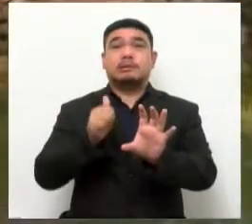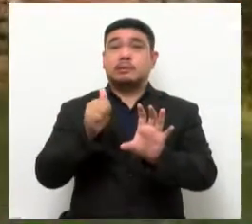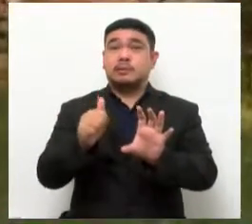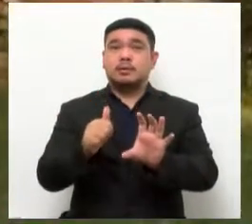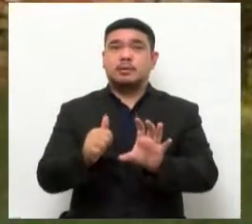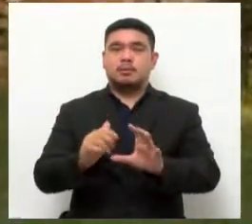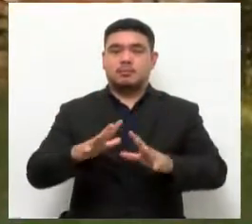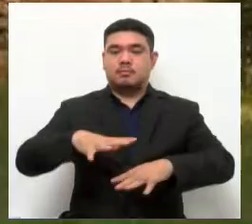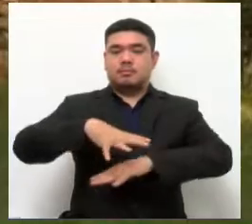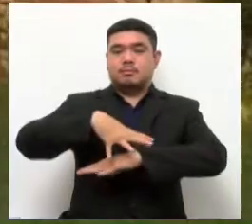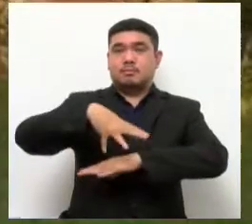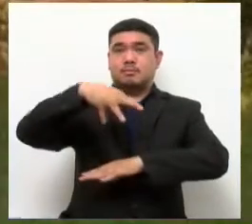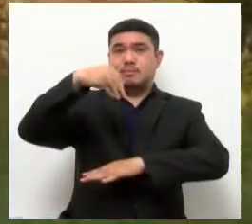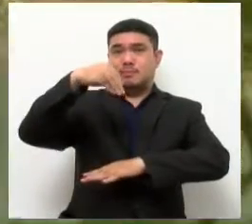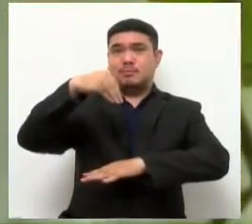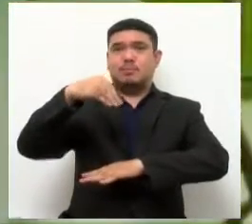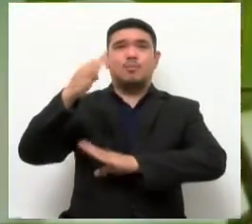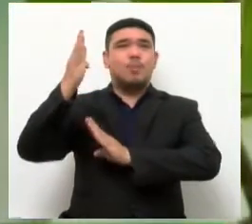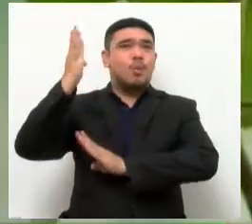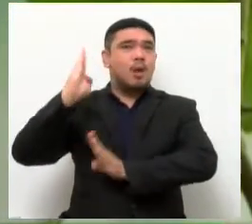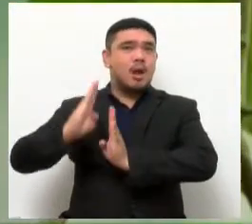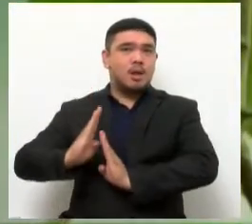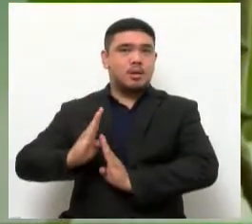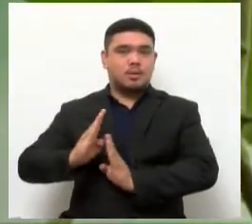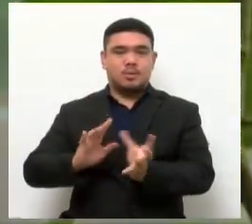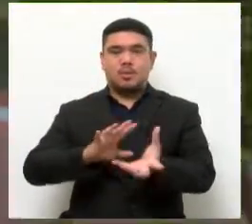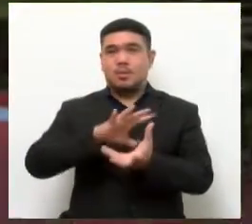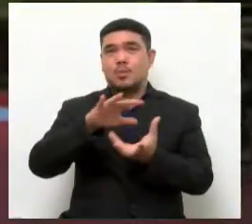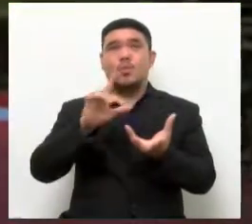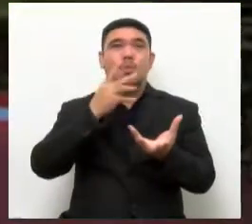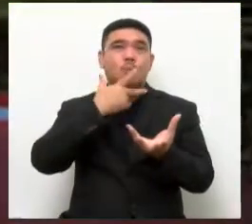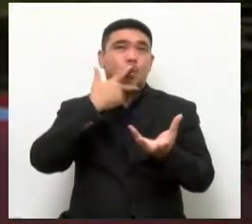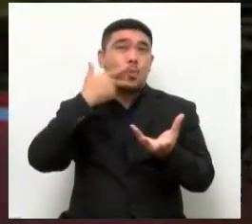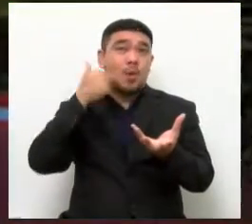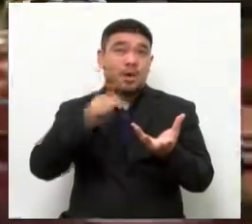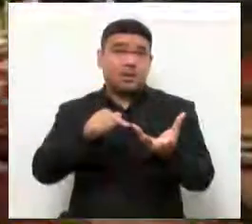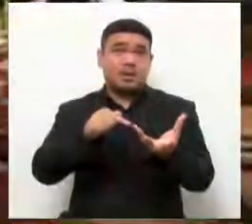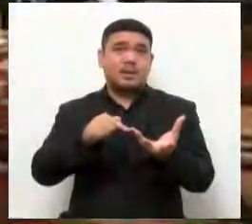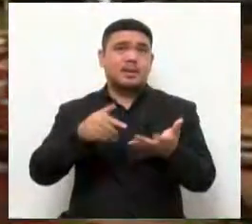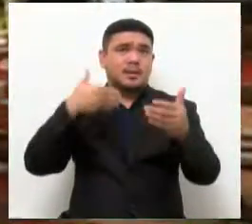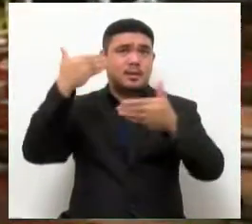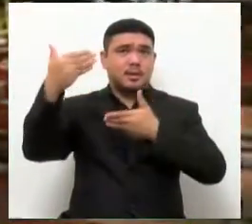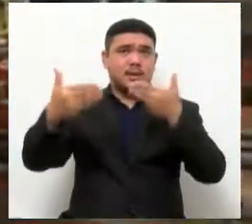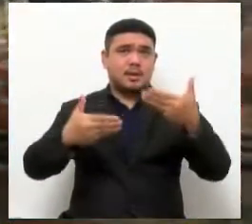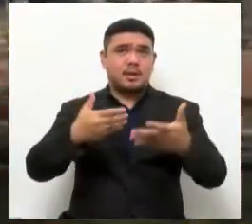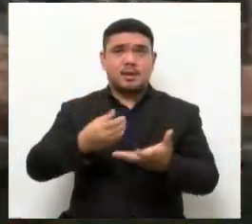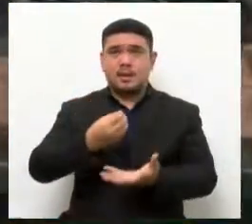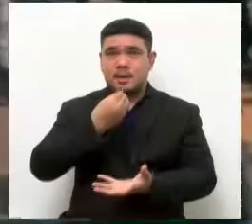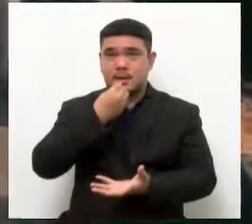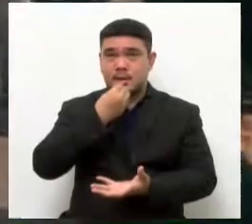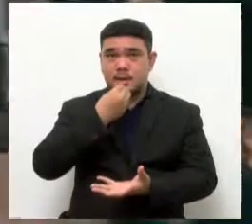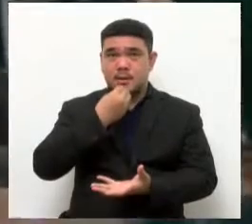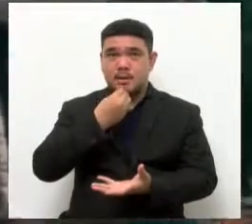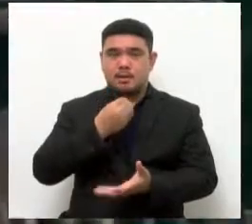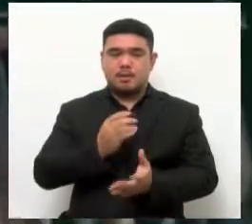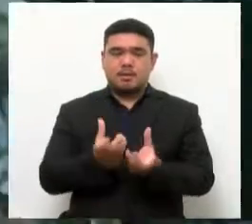ปราสาทหินโบราณส้มโอหวานรสดีประเพณีกินเข่าค่ำแด